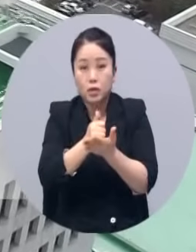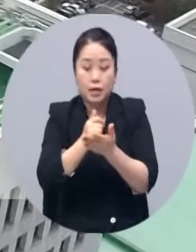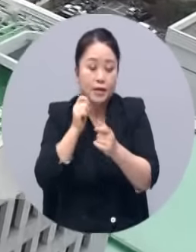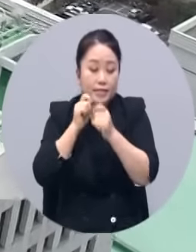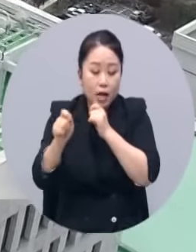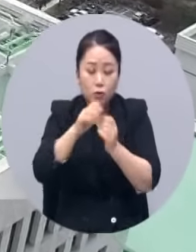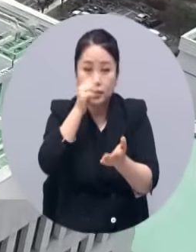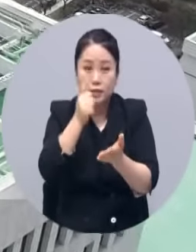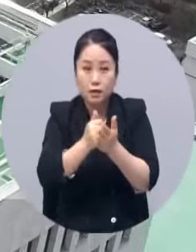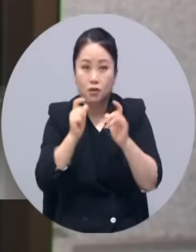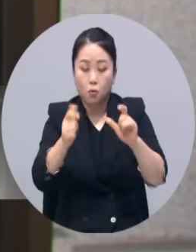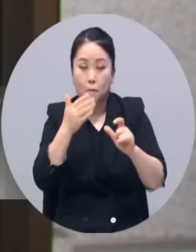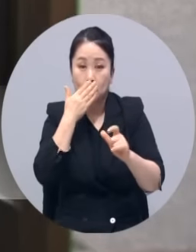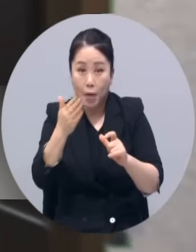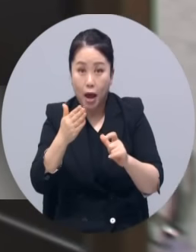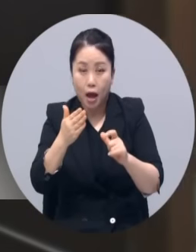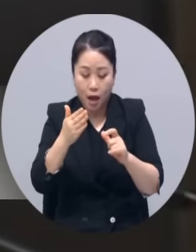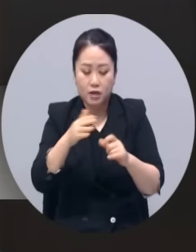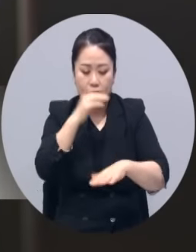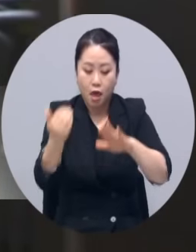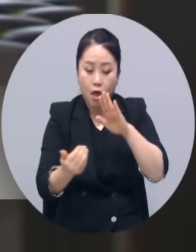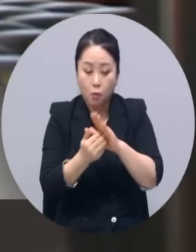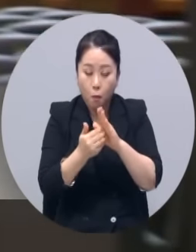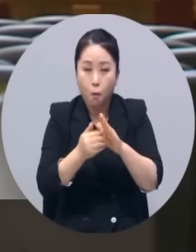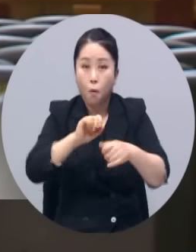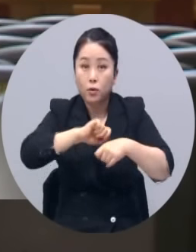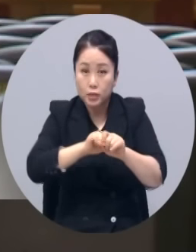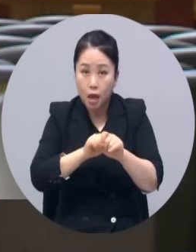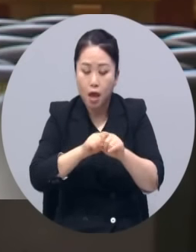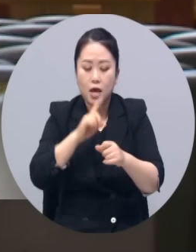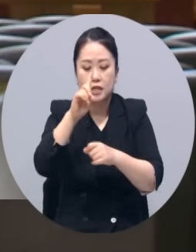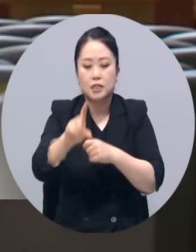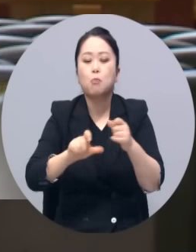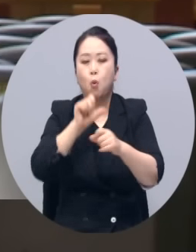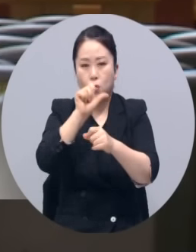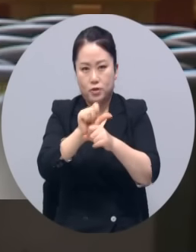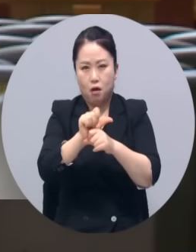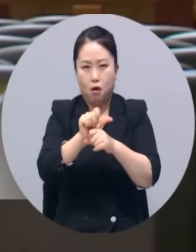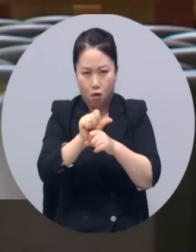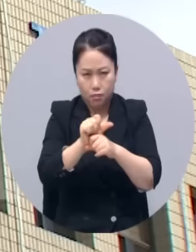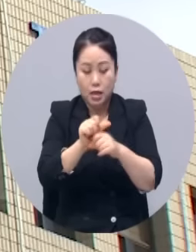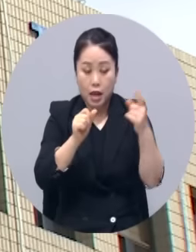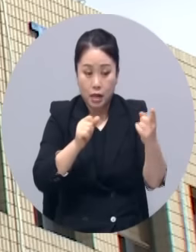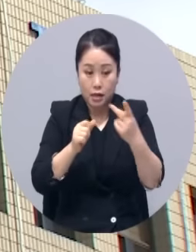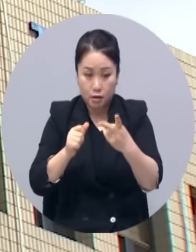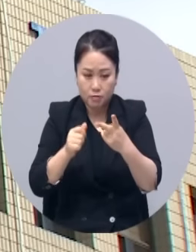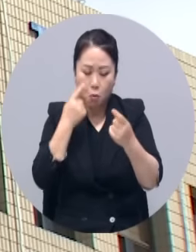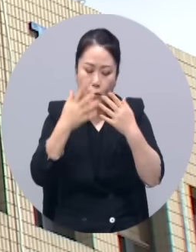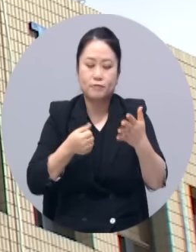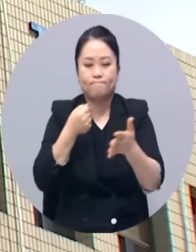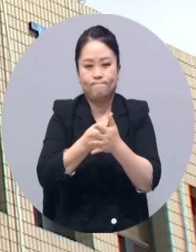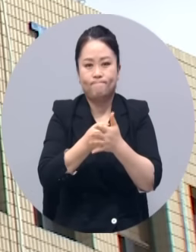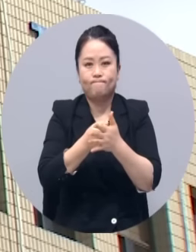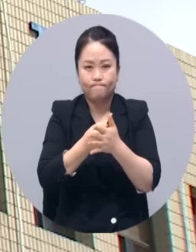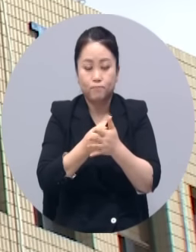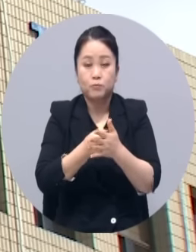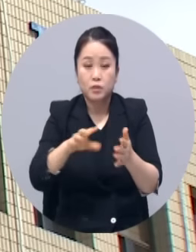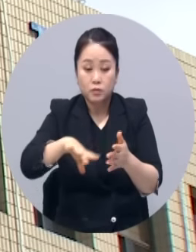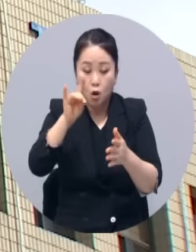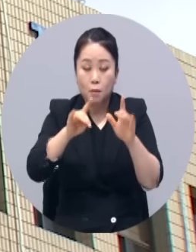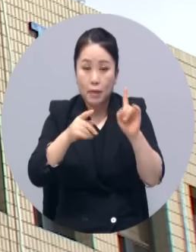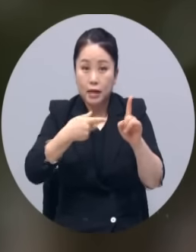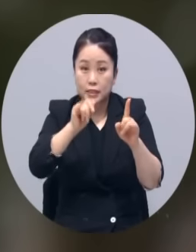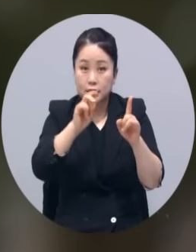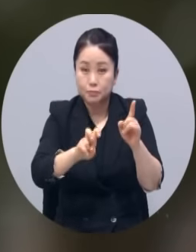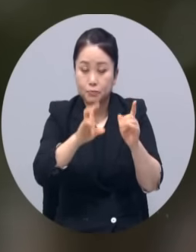법정 최고형인 15년. 앞서 1심과 2심 선고 결과를 확정 판결한 것입니다. 당시 1심 재판부는